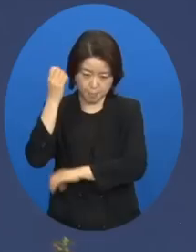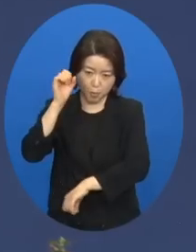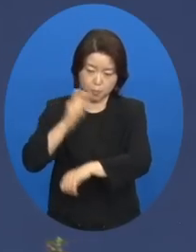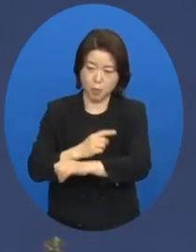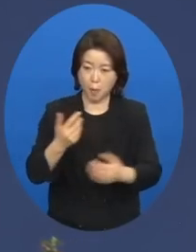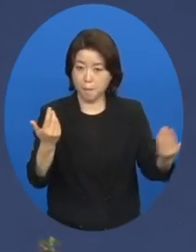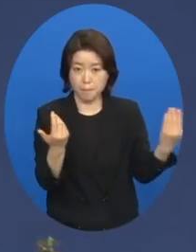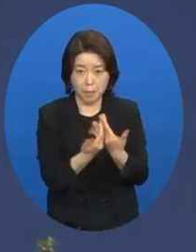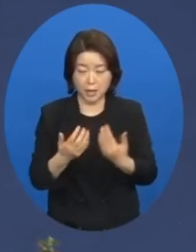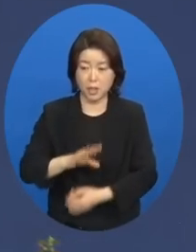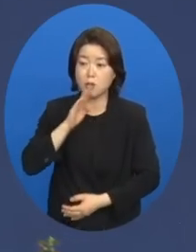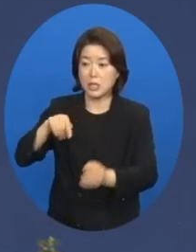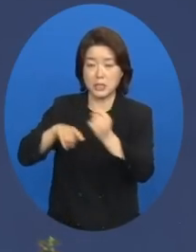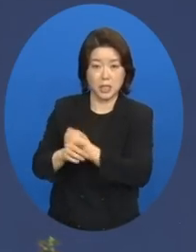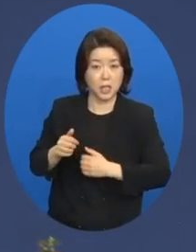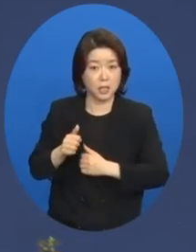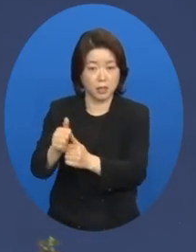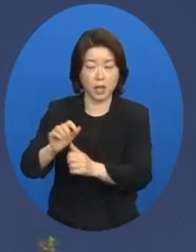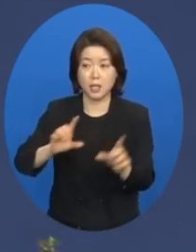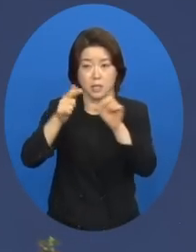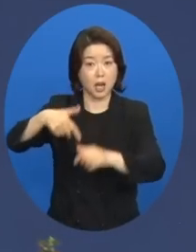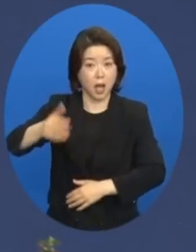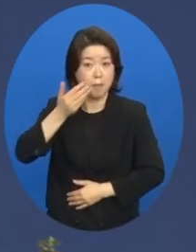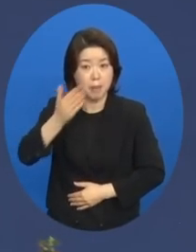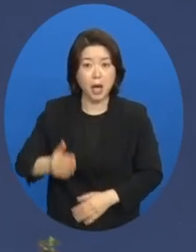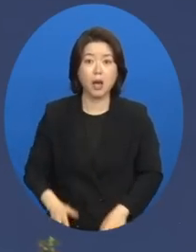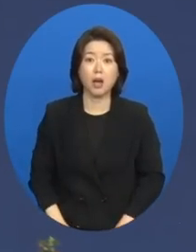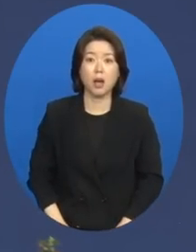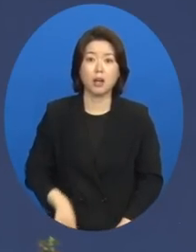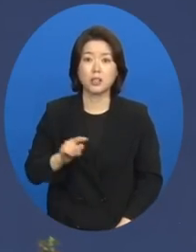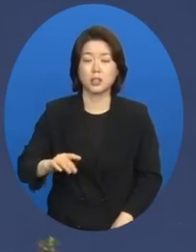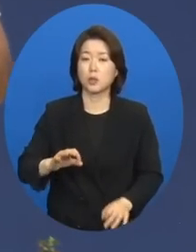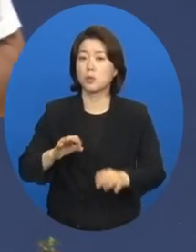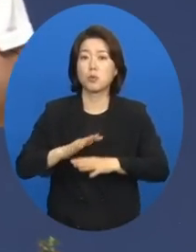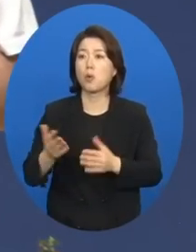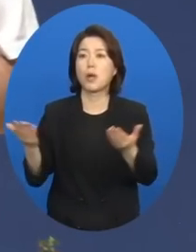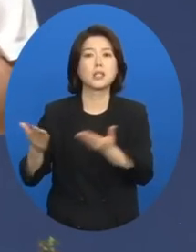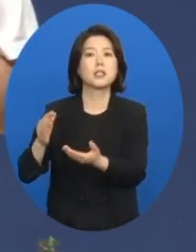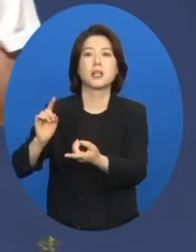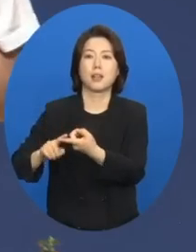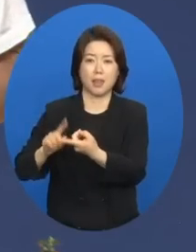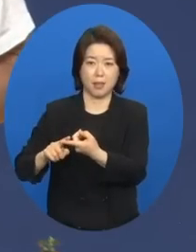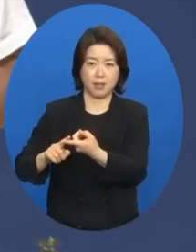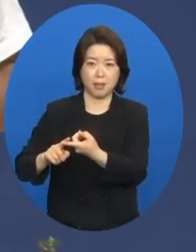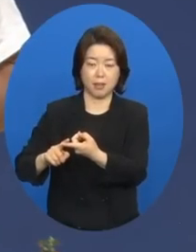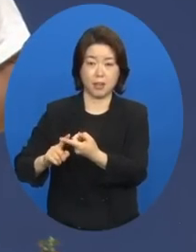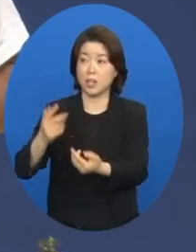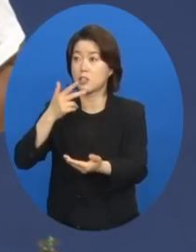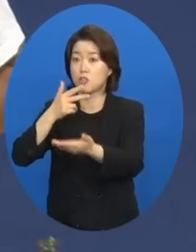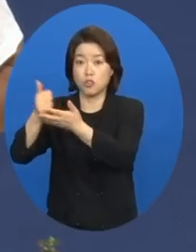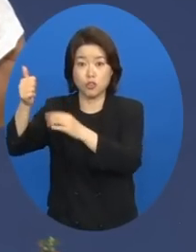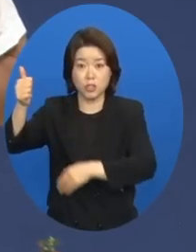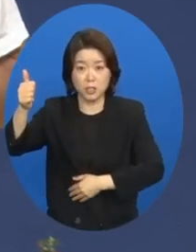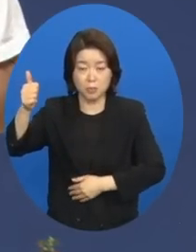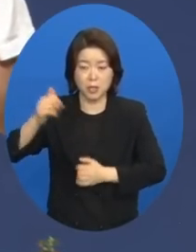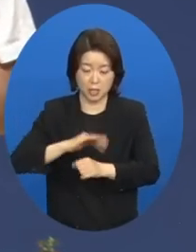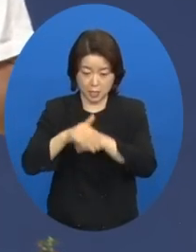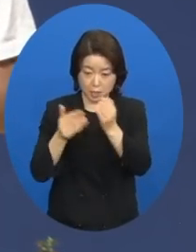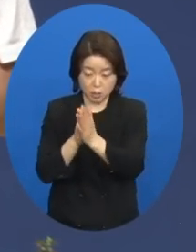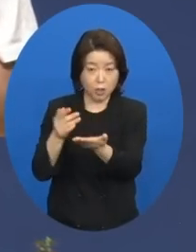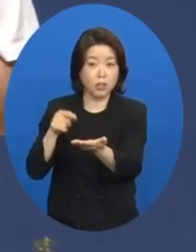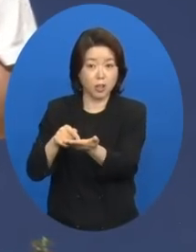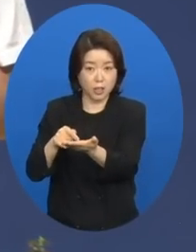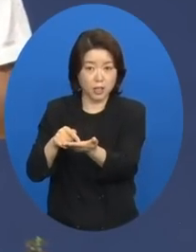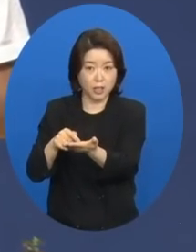거스려서 진리를 따라 살아갈 수 있느냐? 여러분 그 놀라운 일에 대하여 주님께서 성경이